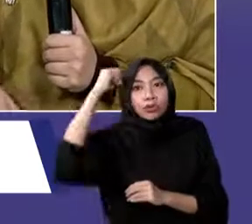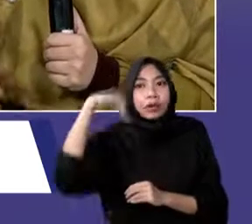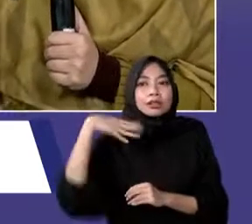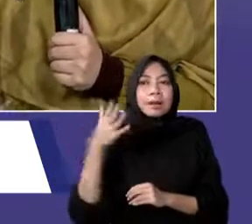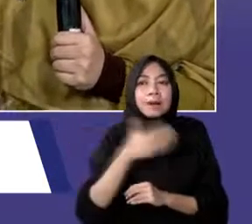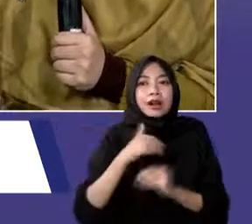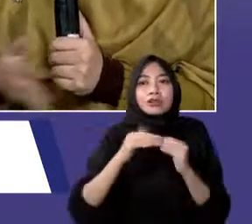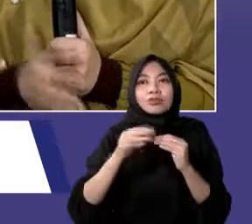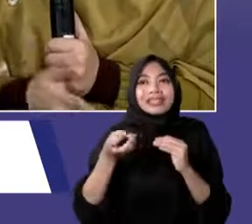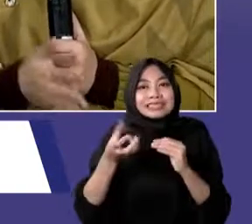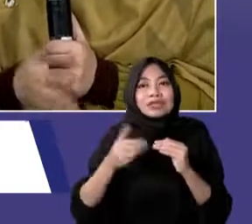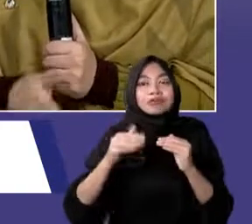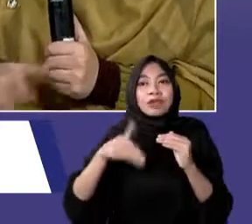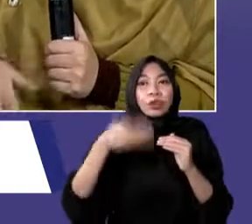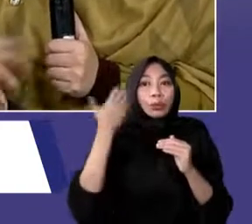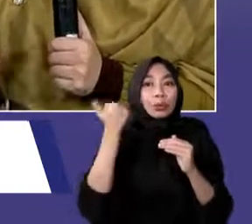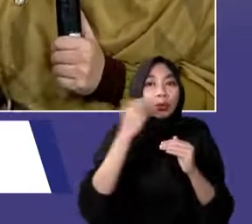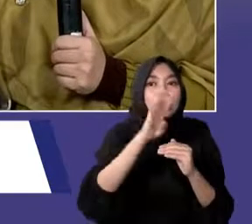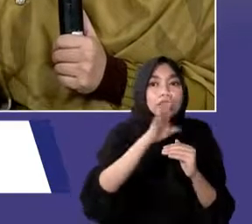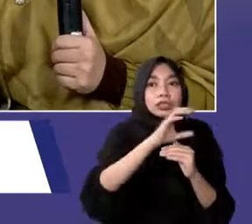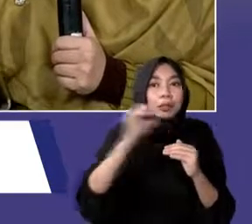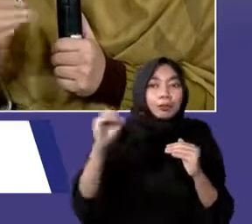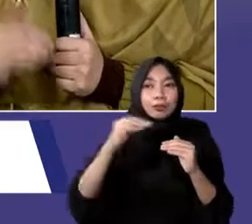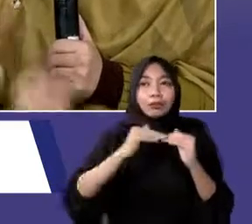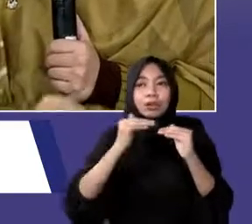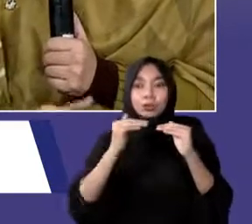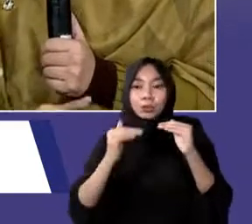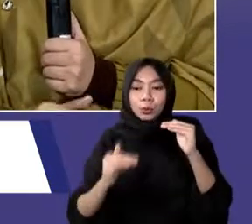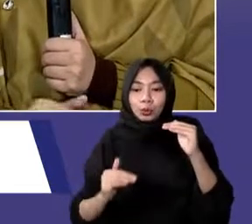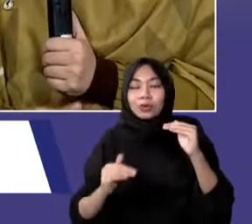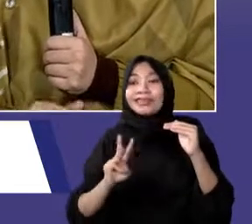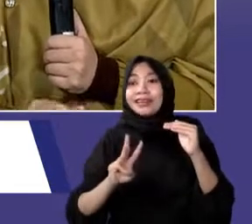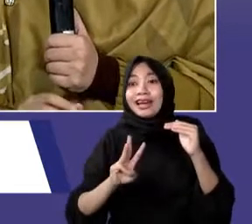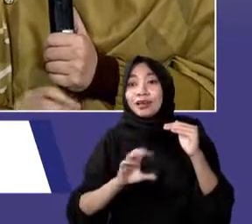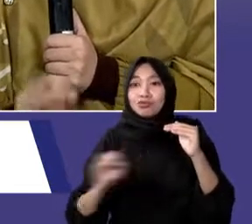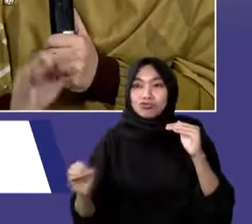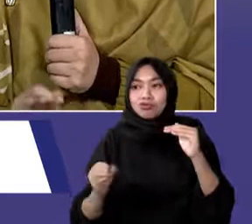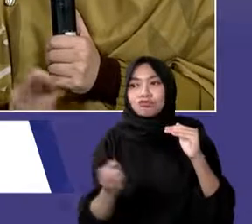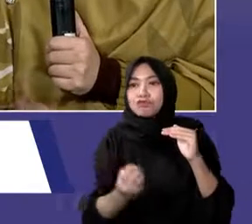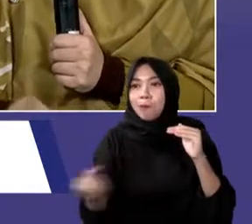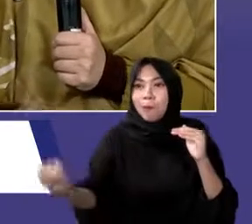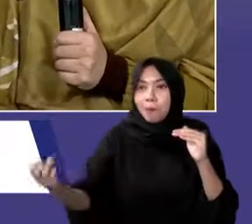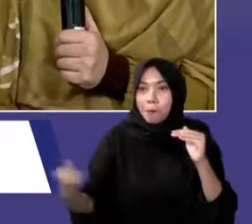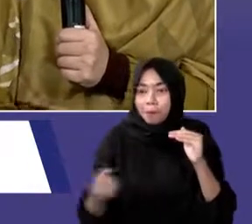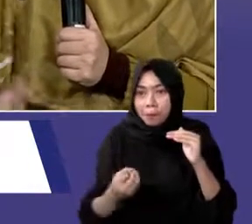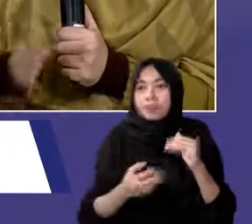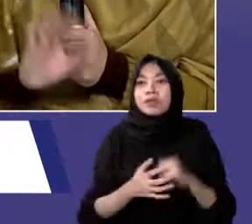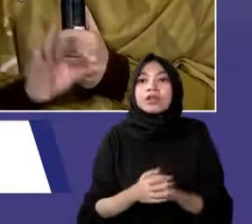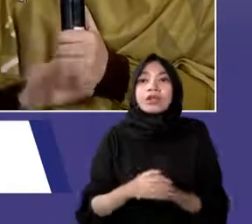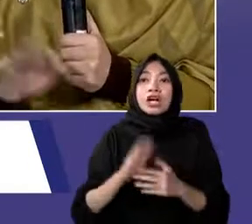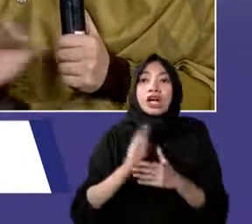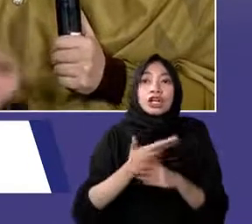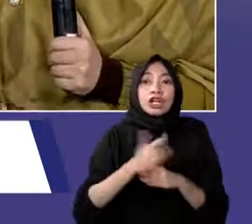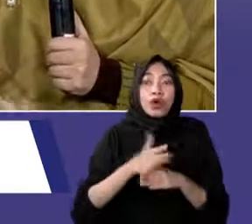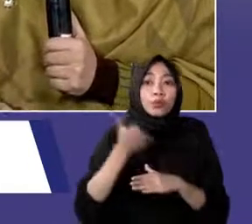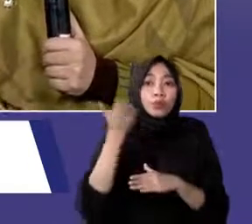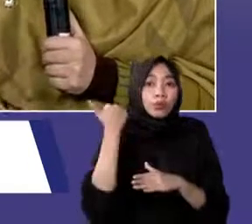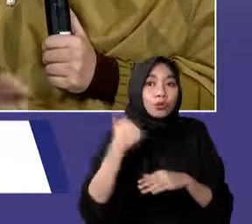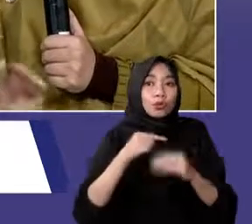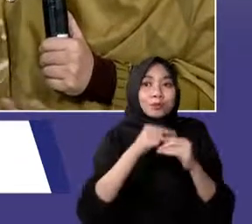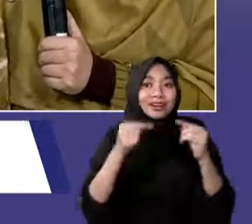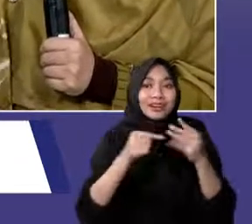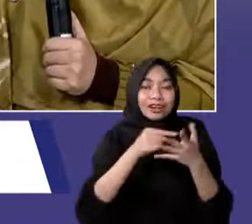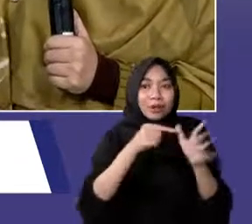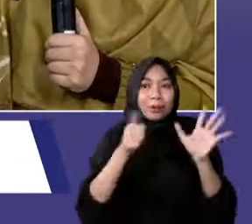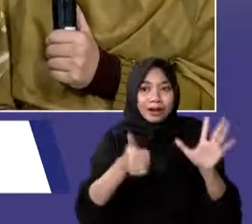ini sudah mulai turun, sebelumnya 4.000 sudah turun di angka 3.000-an sekarang kasus aktifnya. Dan Riau ini juga sebelumnya peringkat 6 sekarang turun ke